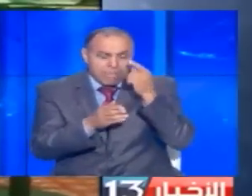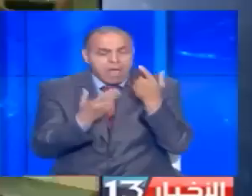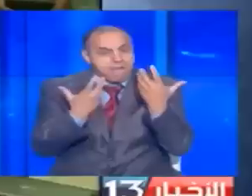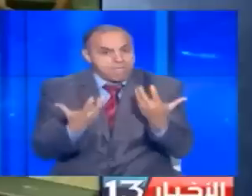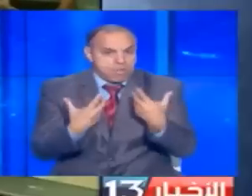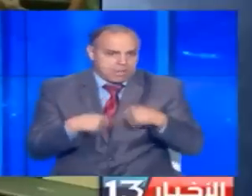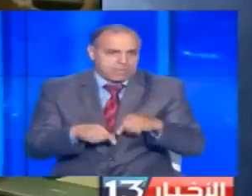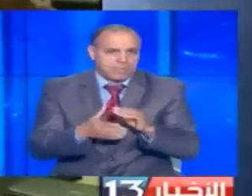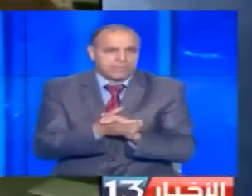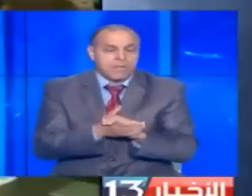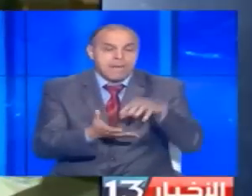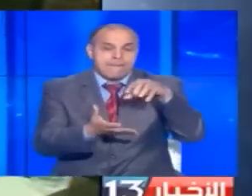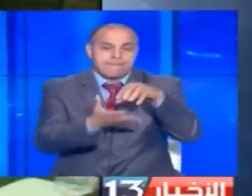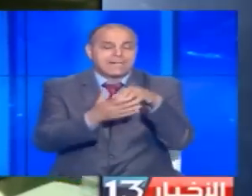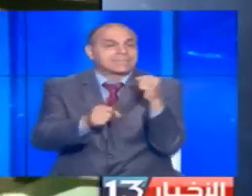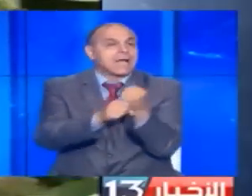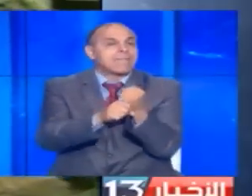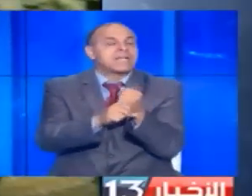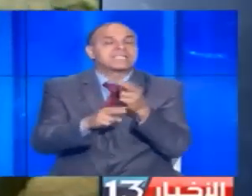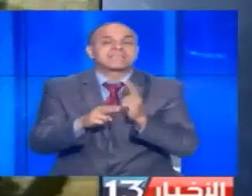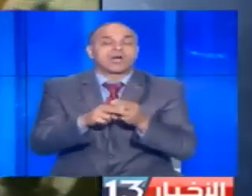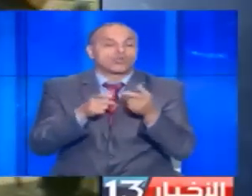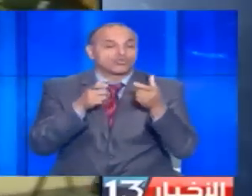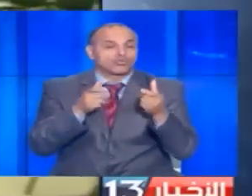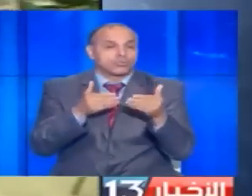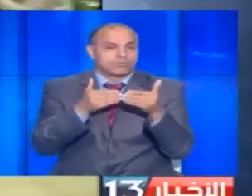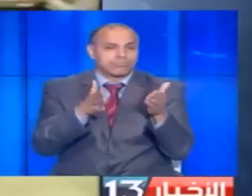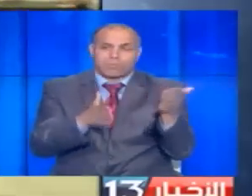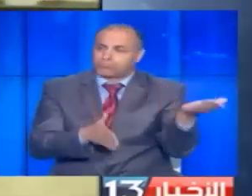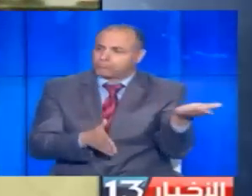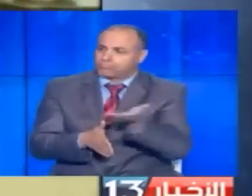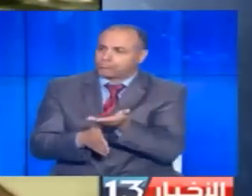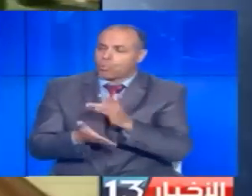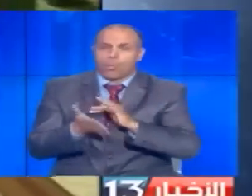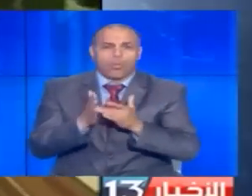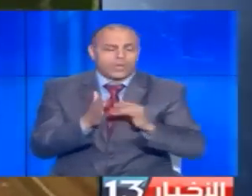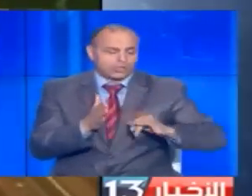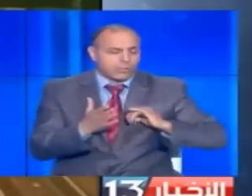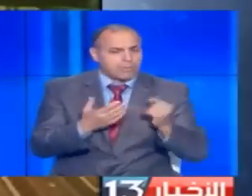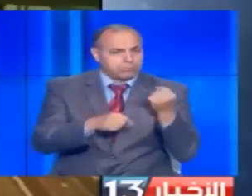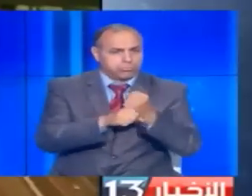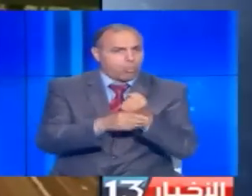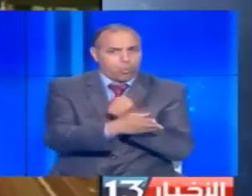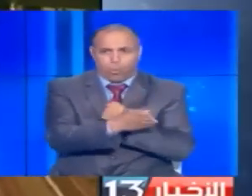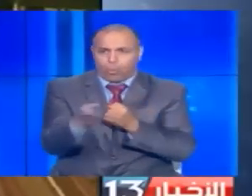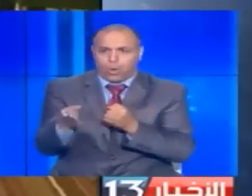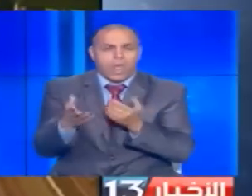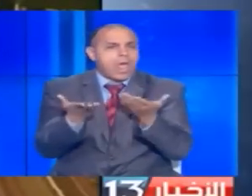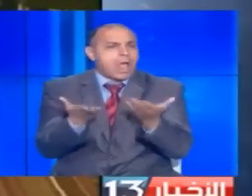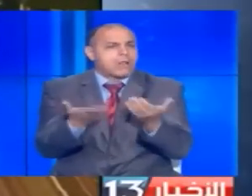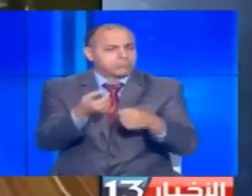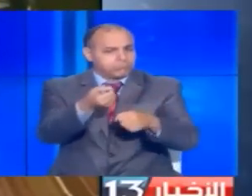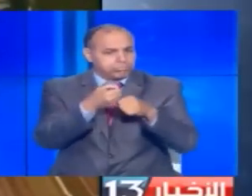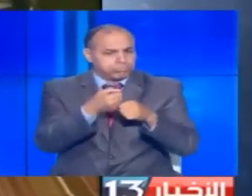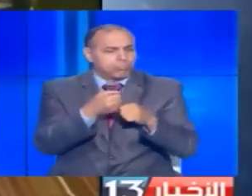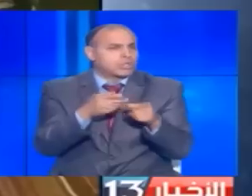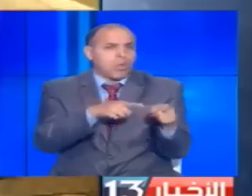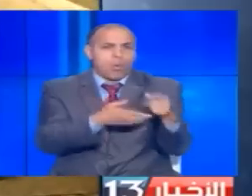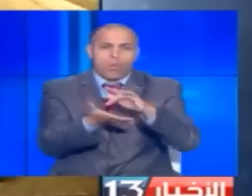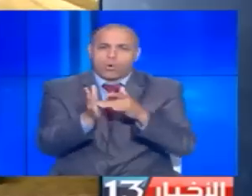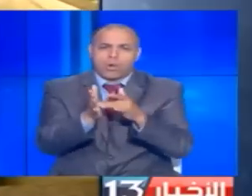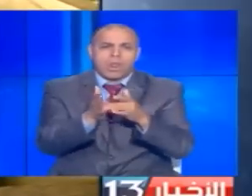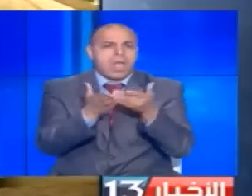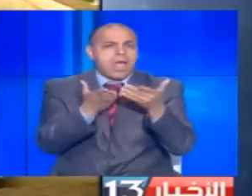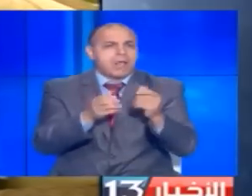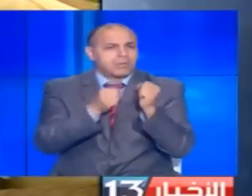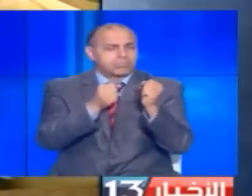حوايج. مركز أعمال صفاقس يوفر فرصة الأبواب المفتوحة ليجمع الباعثين بكل هياكل الدعم والمساندة، مختزلا